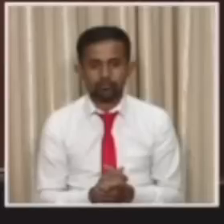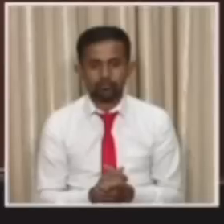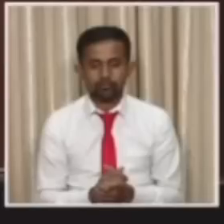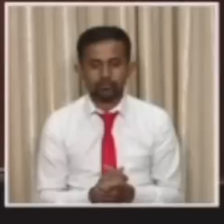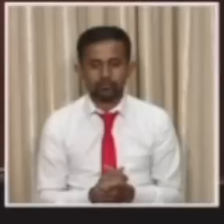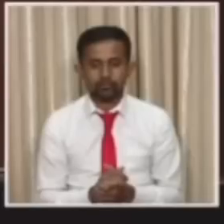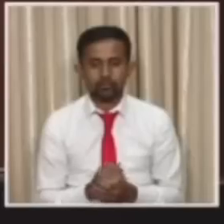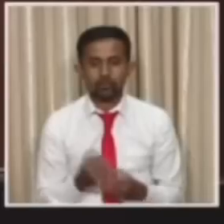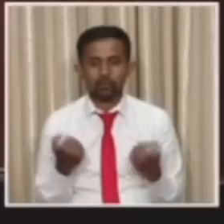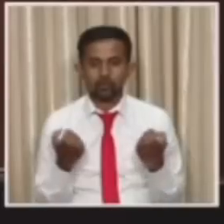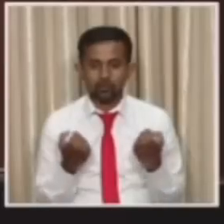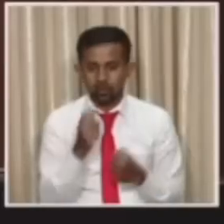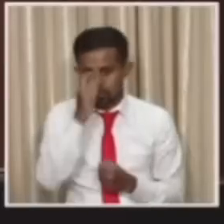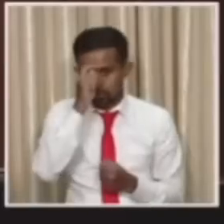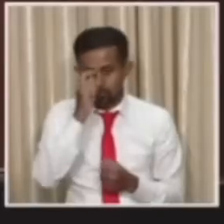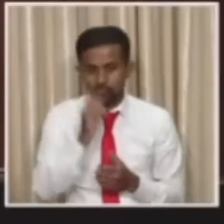Garu Sababatumani.